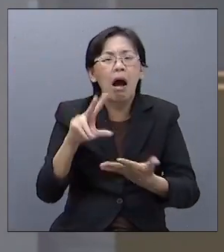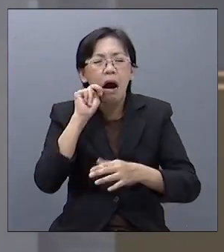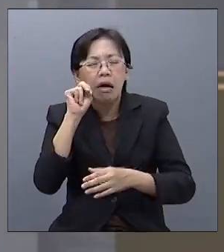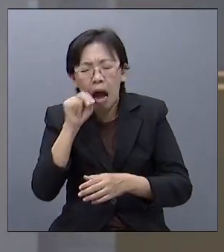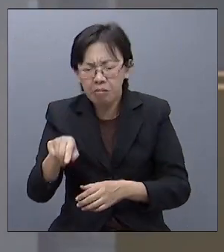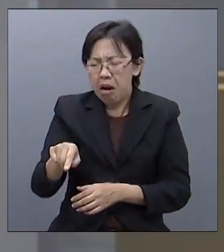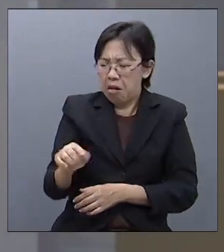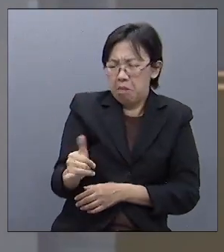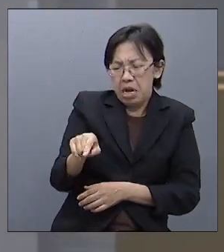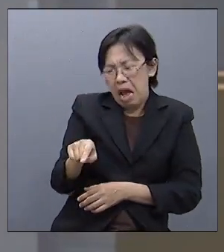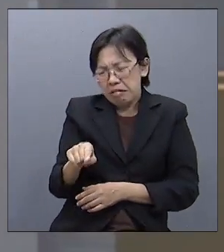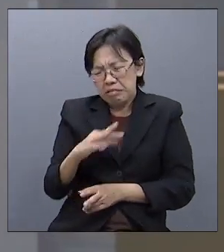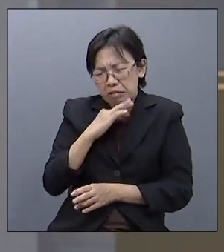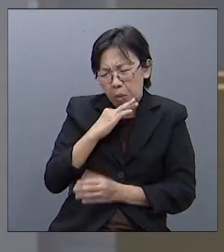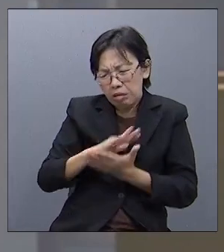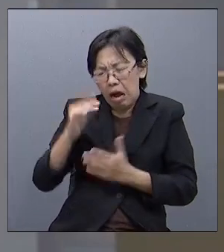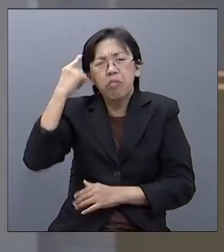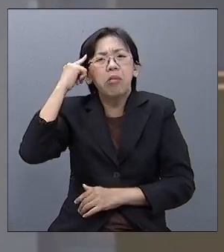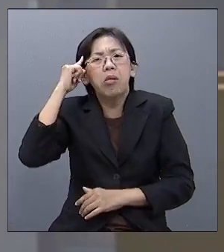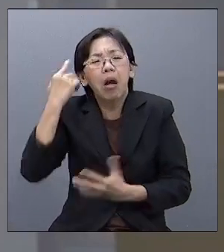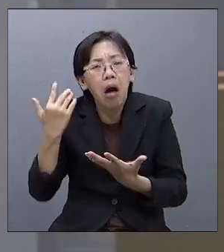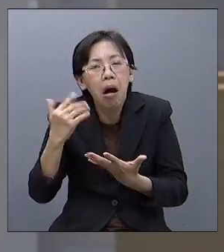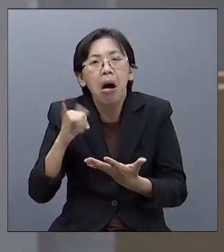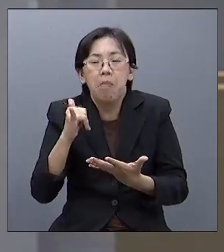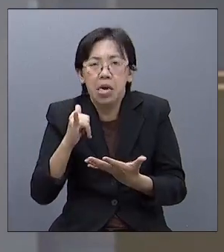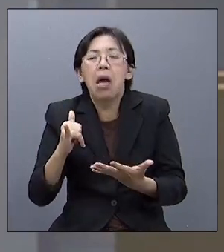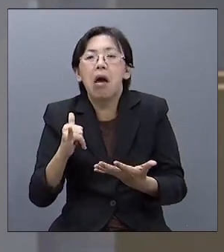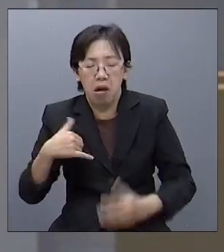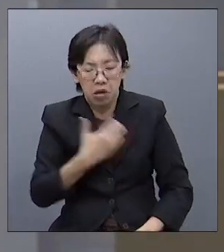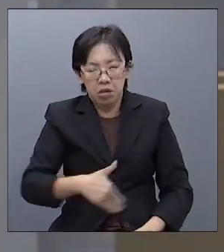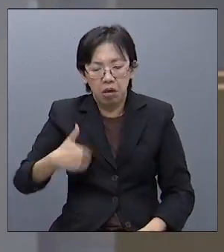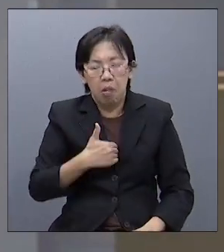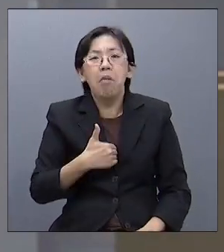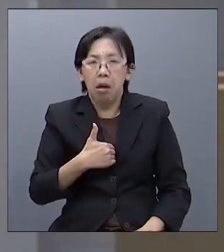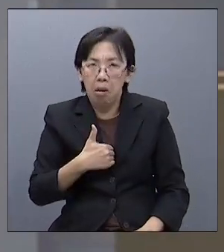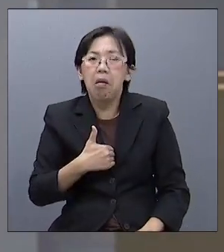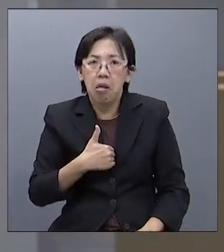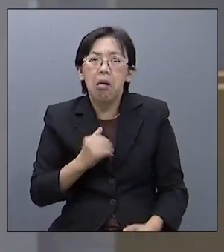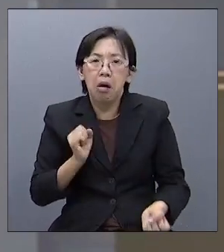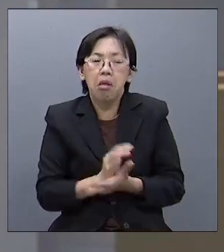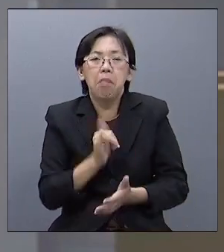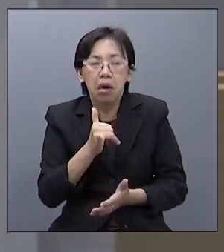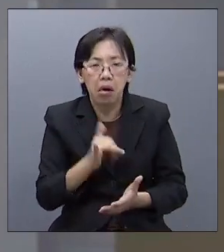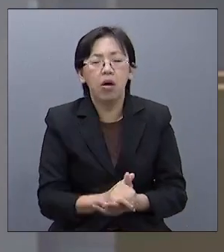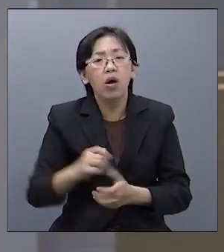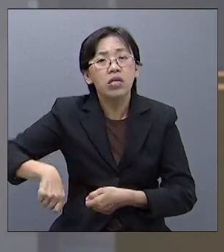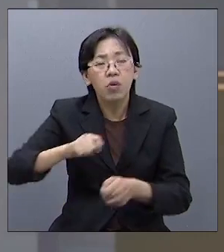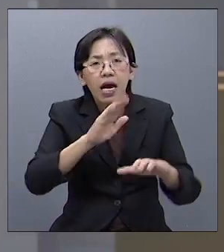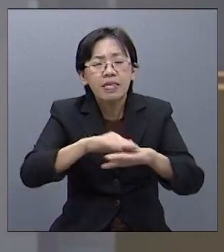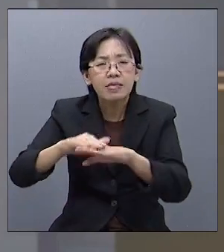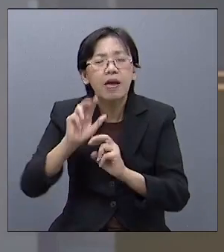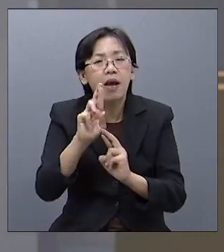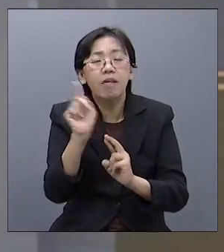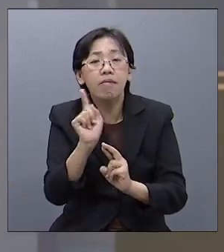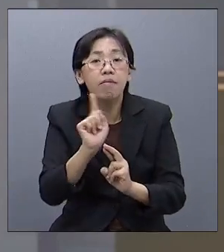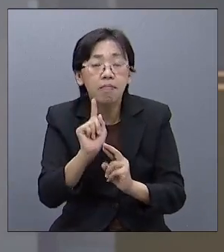ไม่คุ้นเคยสิ่งเหล่านี้เนี่ยมันอาจจะส่งผลต่อสุขภาพร่างกายได้เช่นเดียวกันสงกรานต์นี้มีอะไรที่เราจะต้องระวังบ้